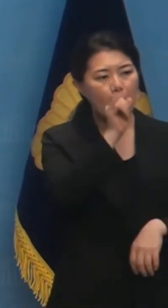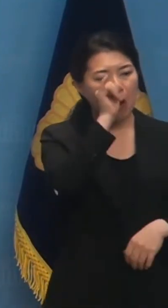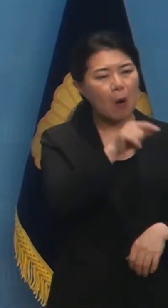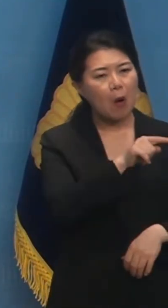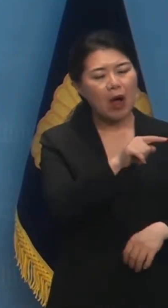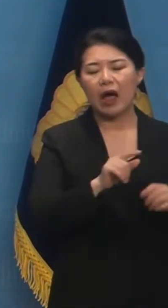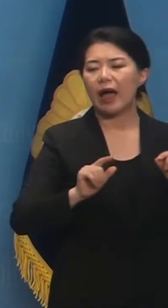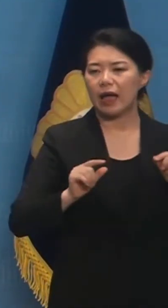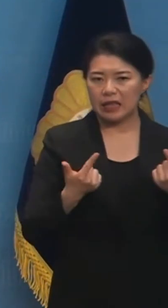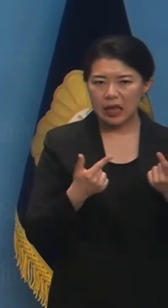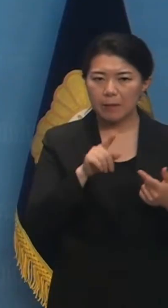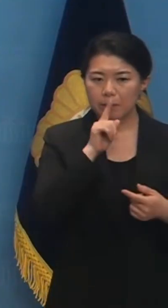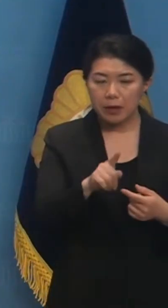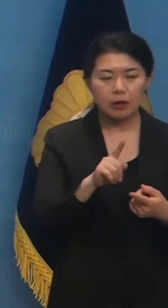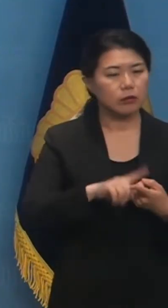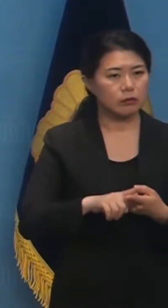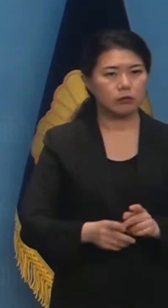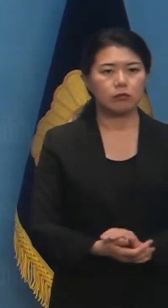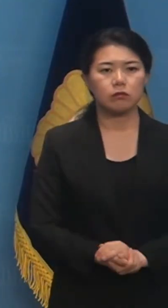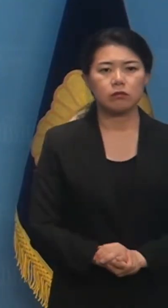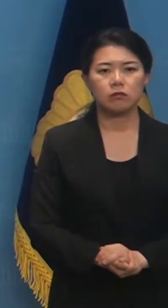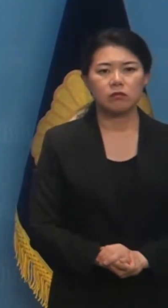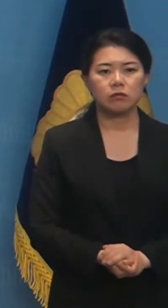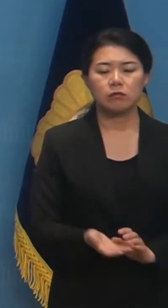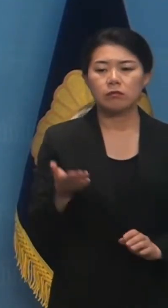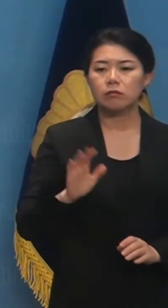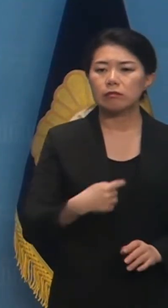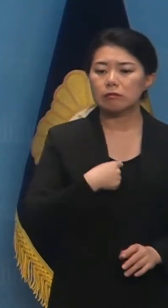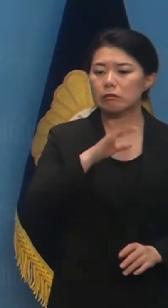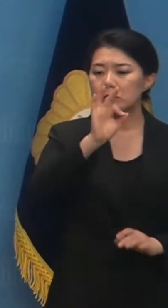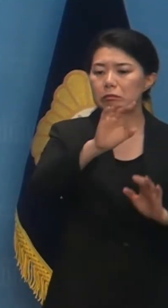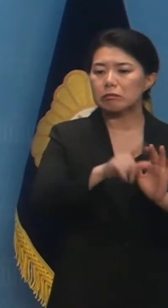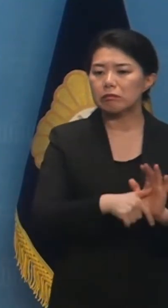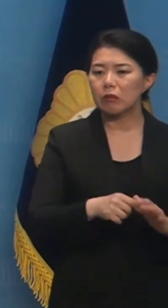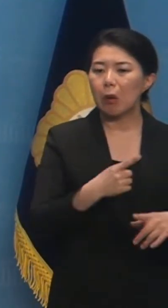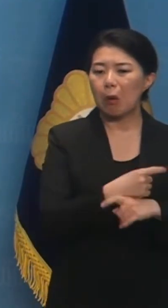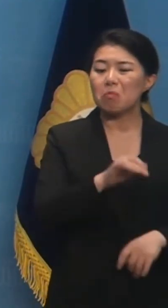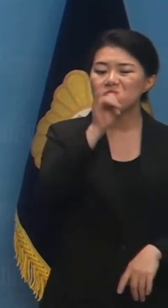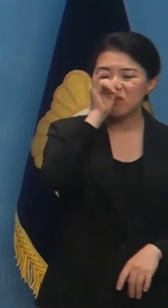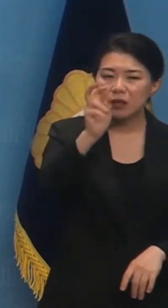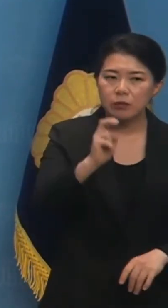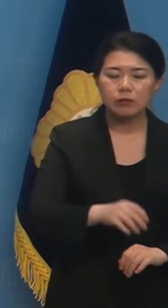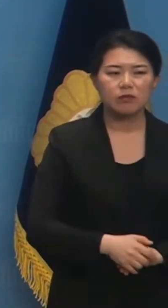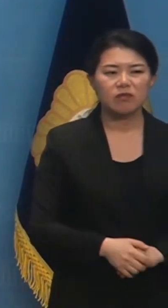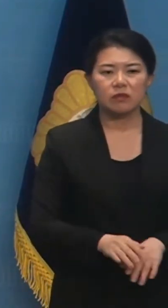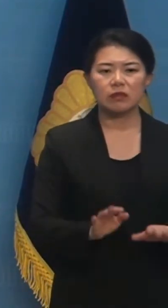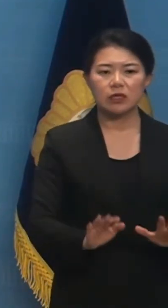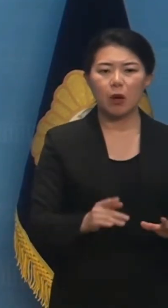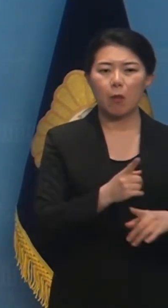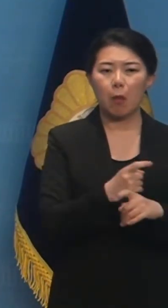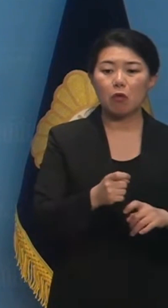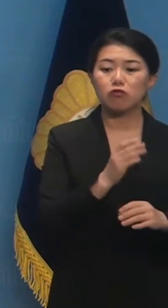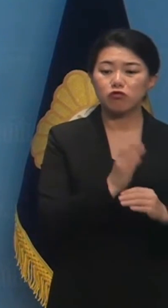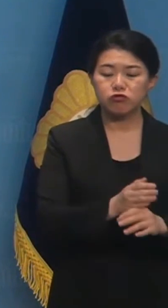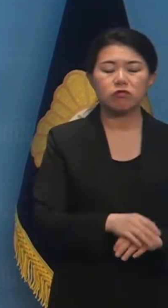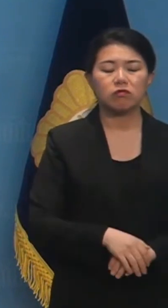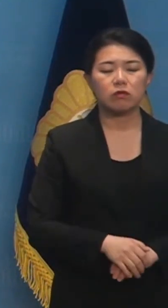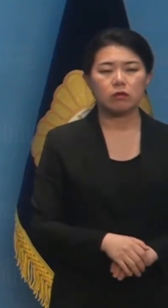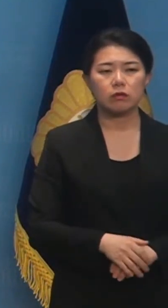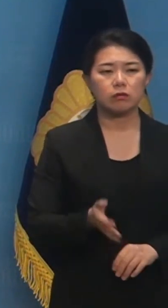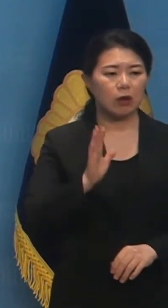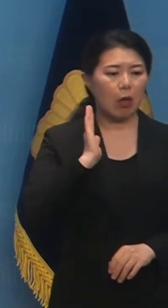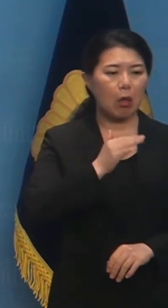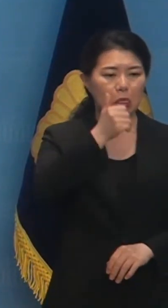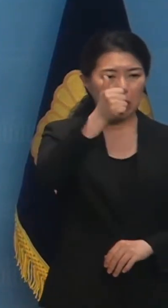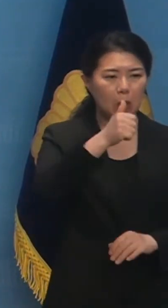존재가 아니다라고 발언한 것에 대해 그런데 제가 볼 때는 분명히 할 겁니다. 지금은 계속 보복을 하고 있으면서